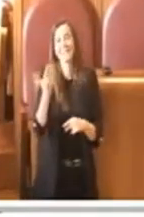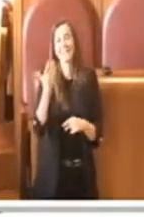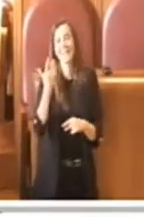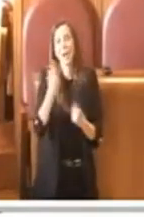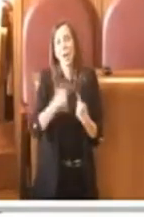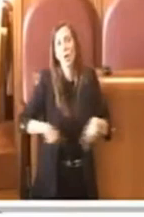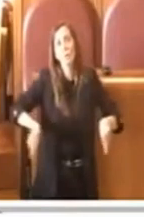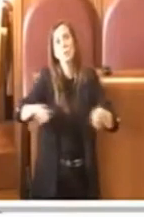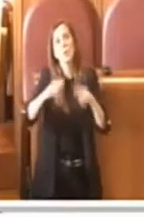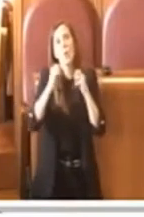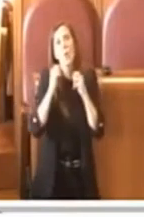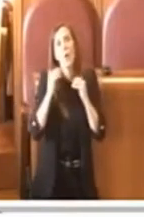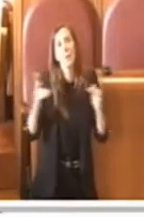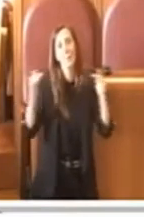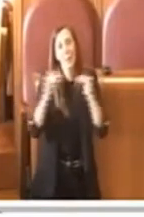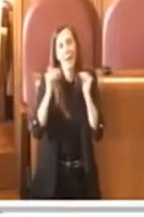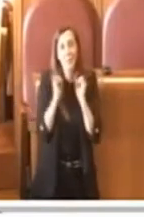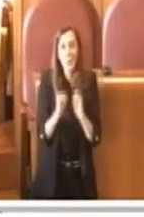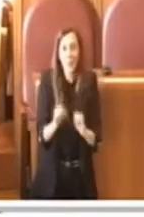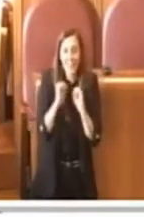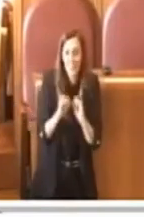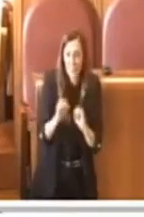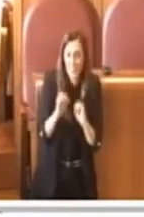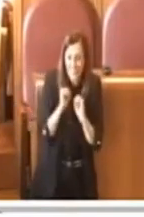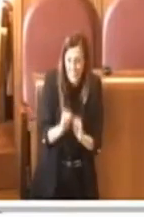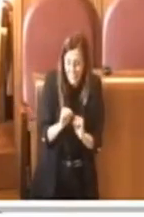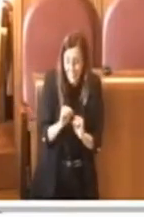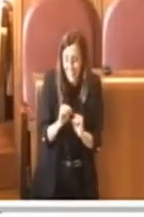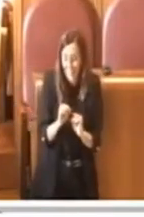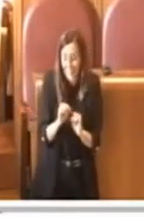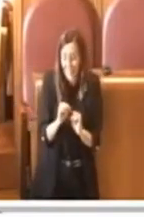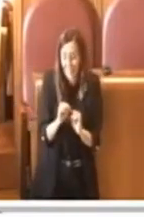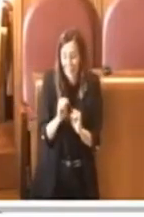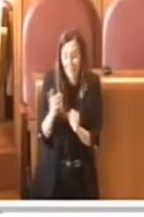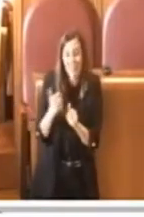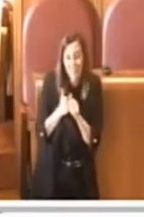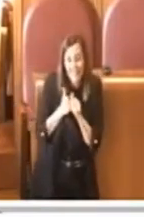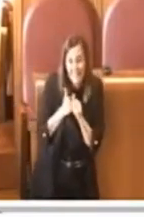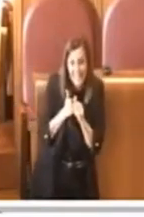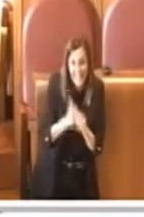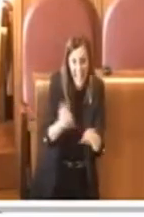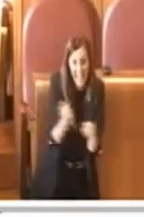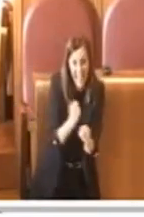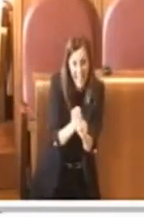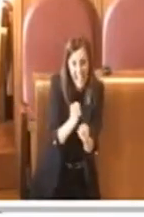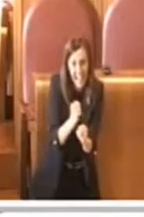la Commissione Pari Opportunità per quanto ha seguito questi